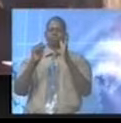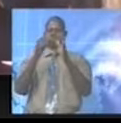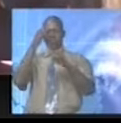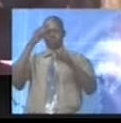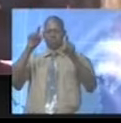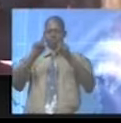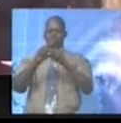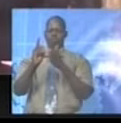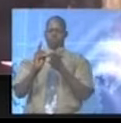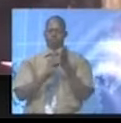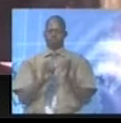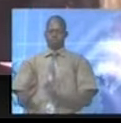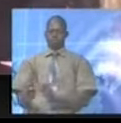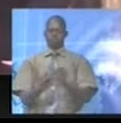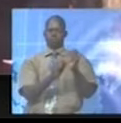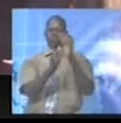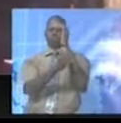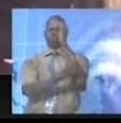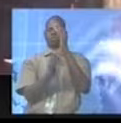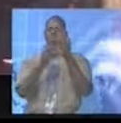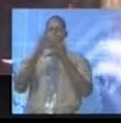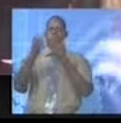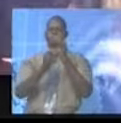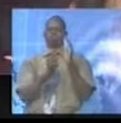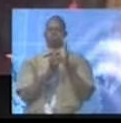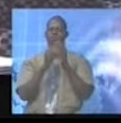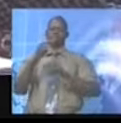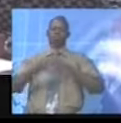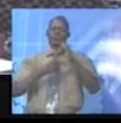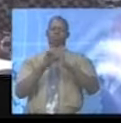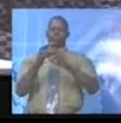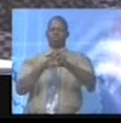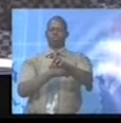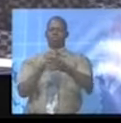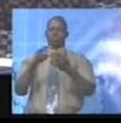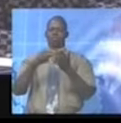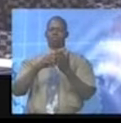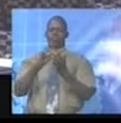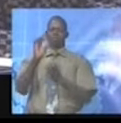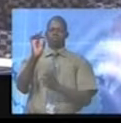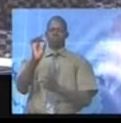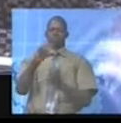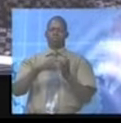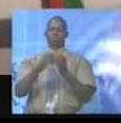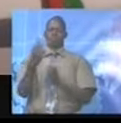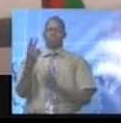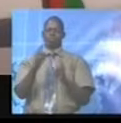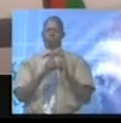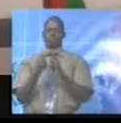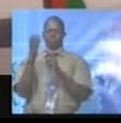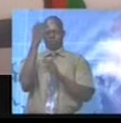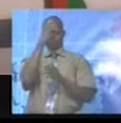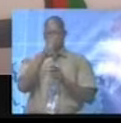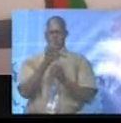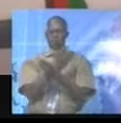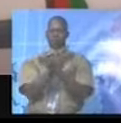document de stratégie pays et au programme indicatif national pour la période 2008-2013, l'Union européenne met à la